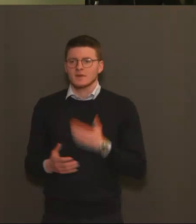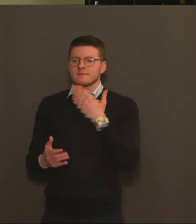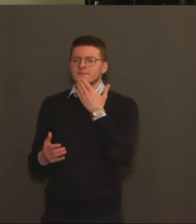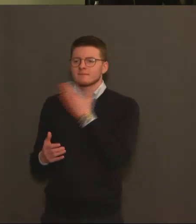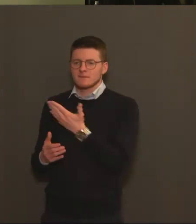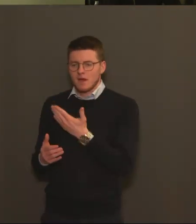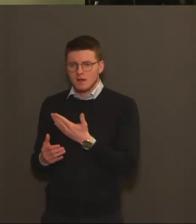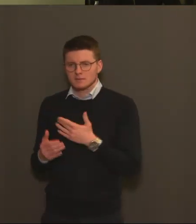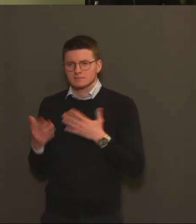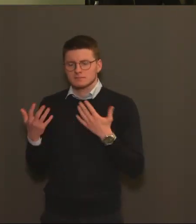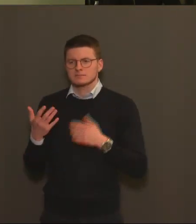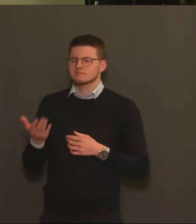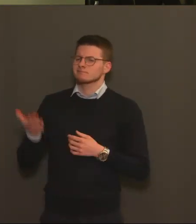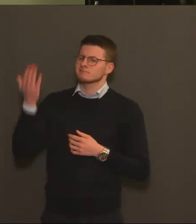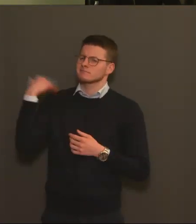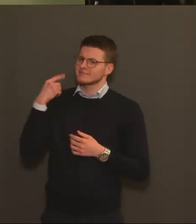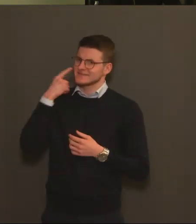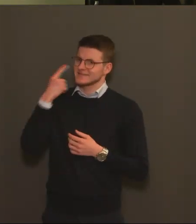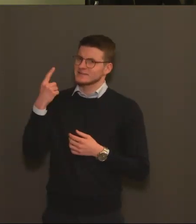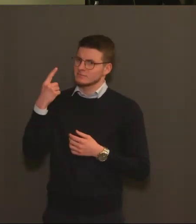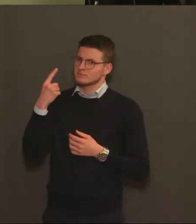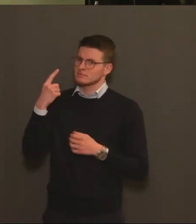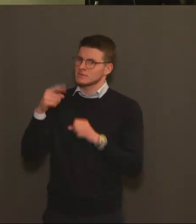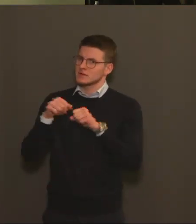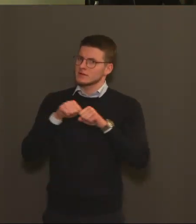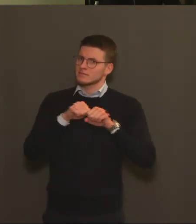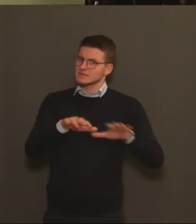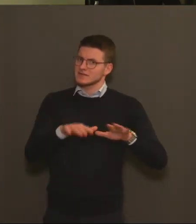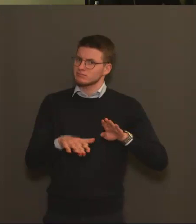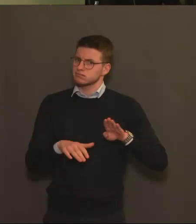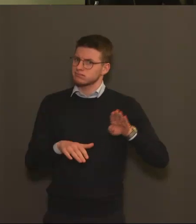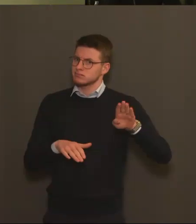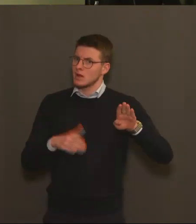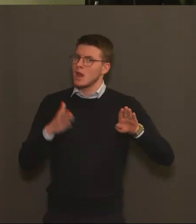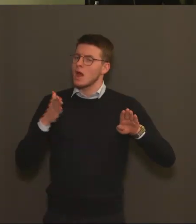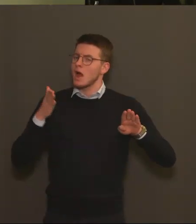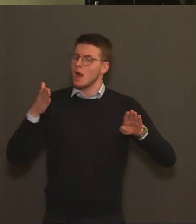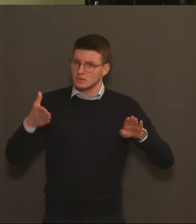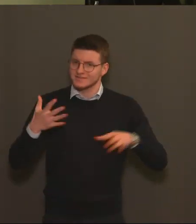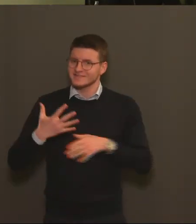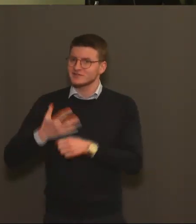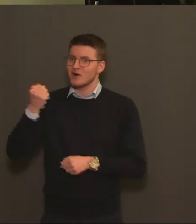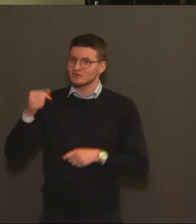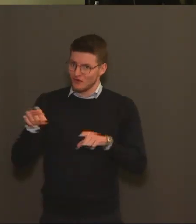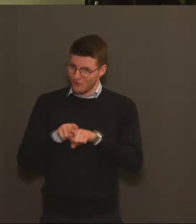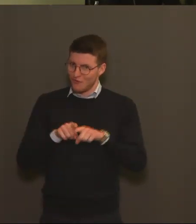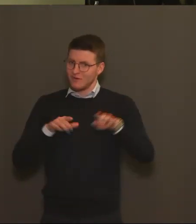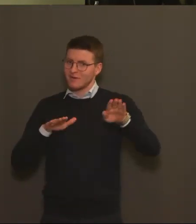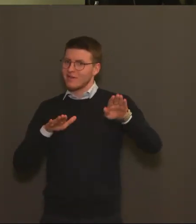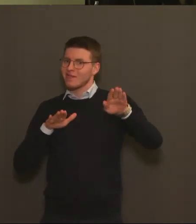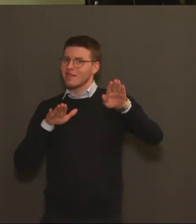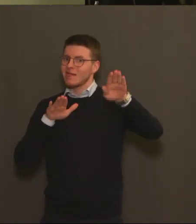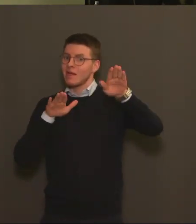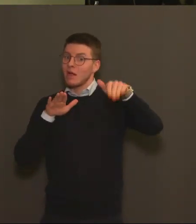Is de trend in de besmettingscijfers nog een betrouwbare voorspeller van de trend in de ziekenhuiscijfers? Verwacht u dat de stijging in de ziekenhuisopnames ook